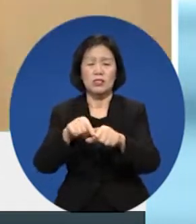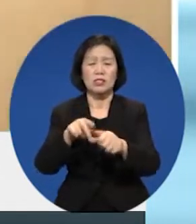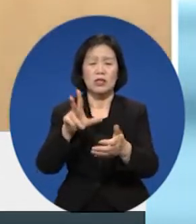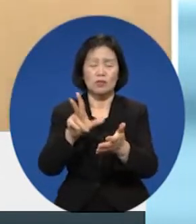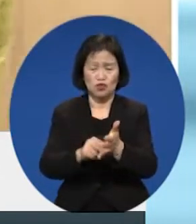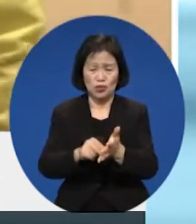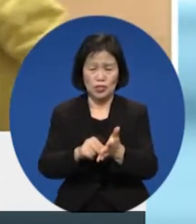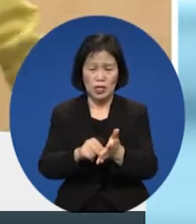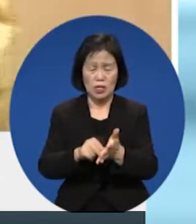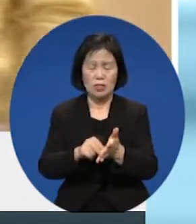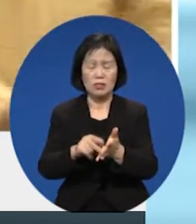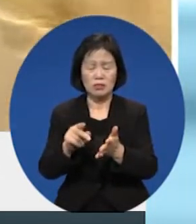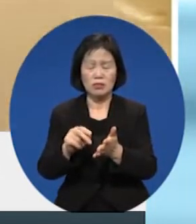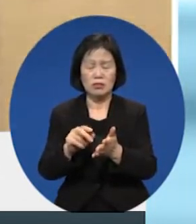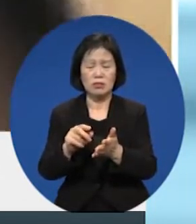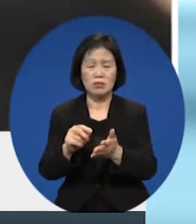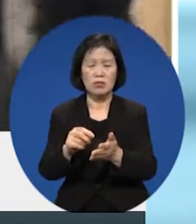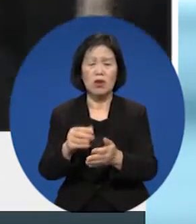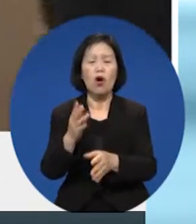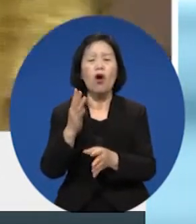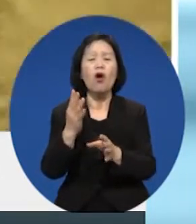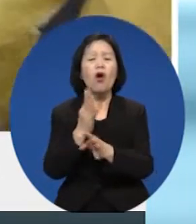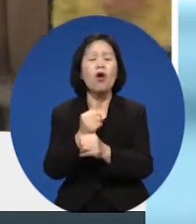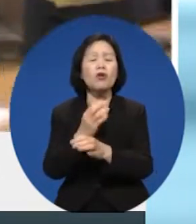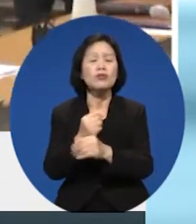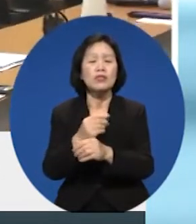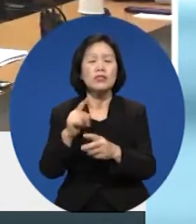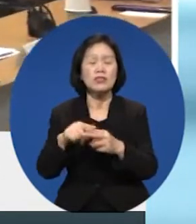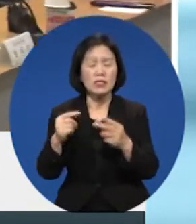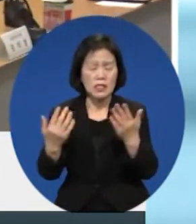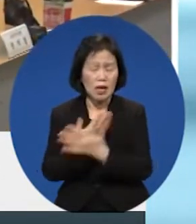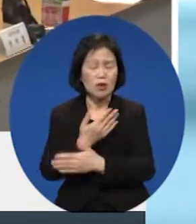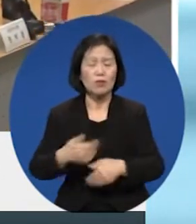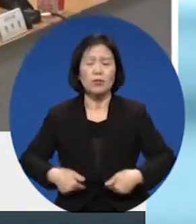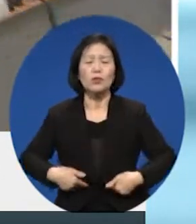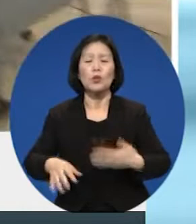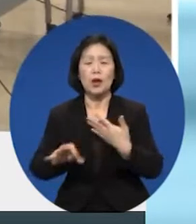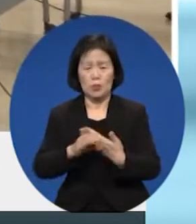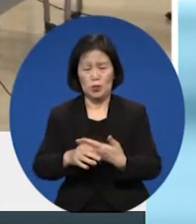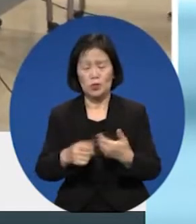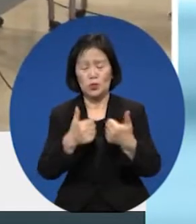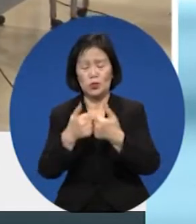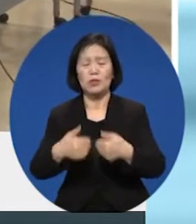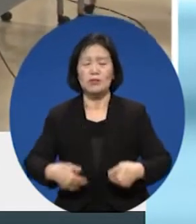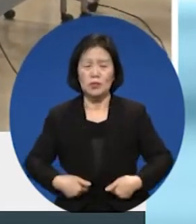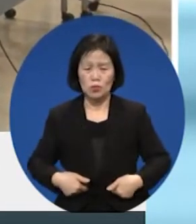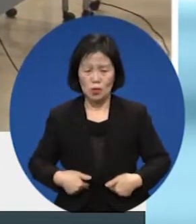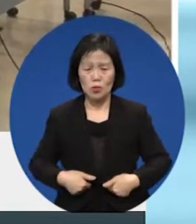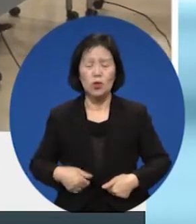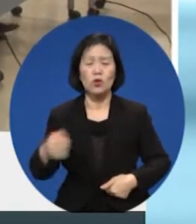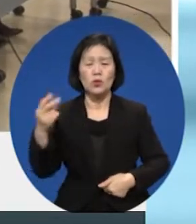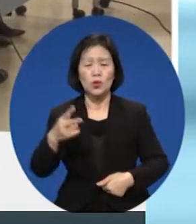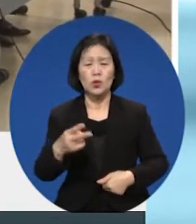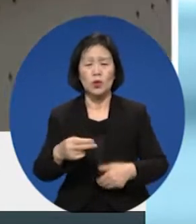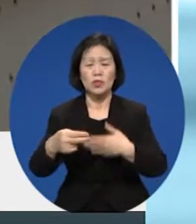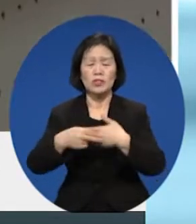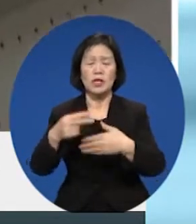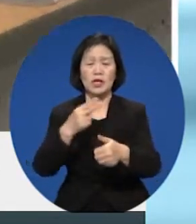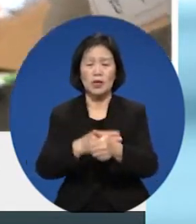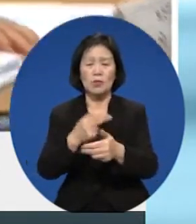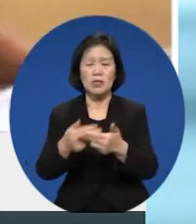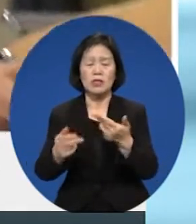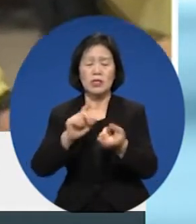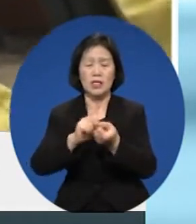저는 부적절하다고 보지 않는 게 시기는 언제든지 개혁이 필요한 부분이 있으면 논의되어야 됩니다. 그리고 아까 저기 의사협회에서 뭐